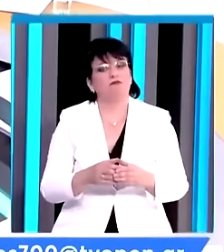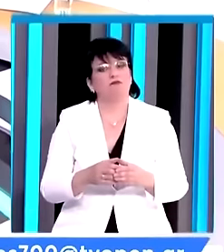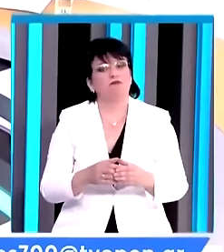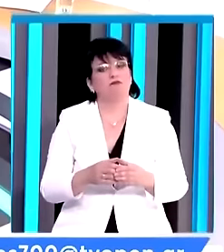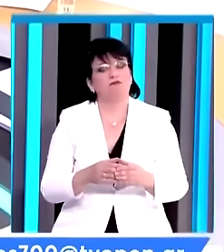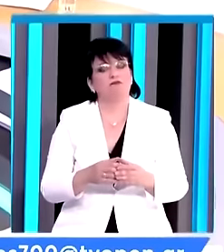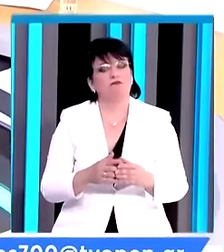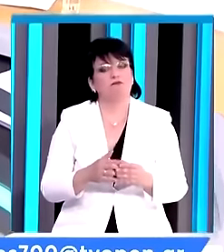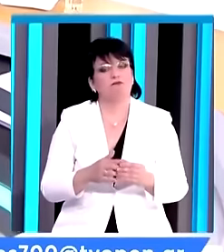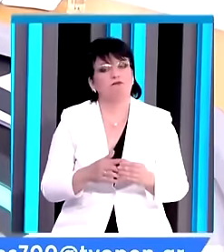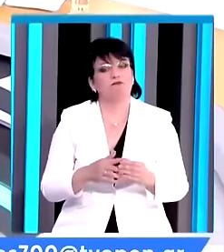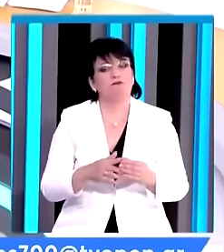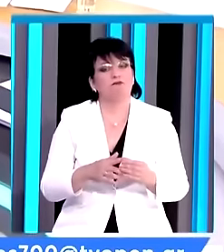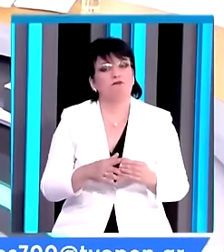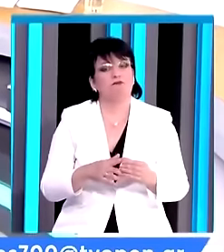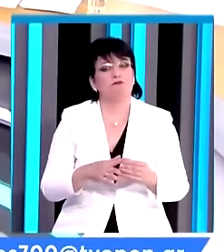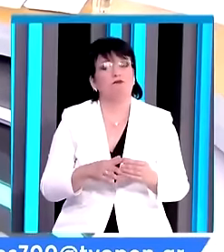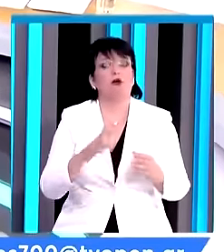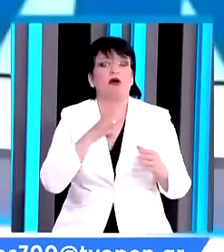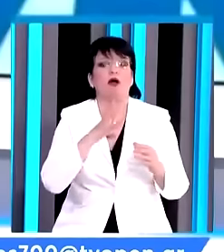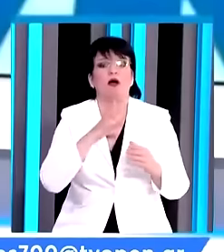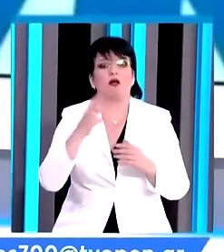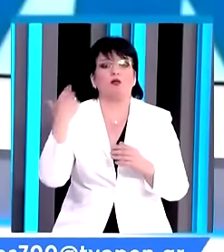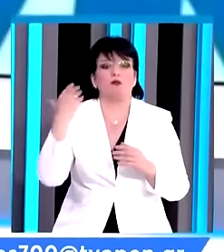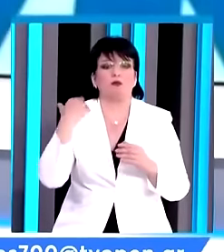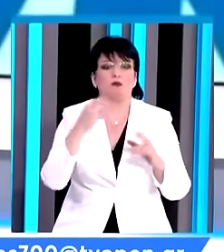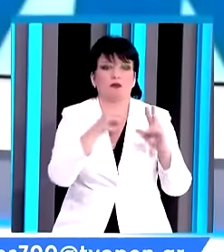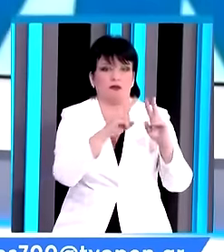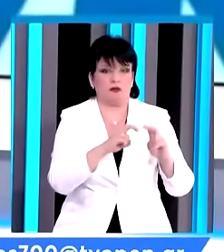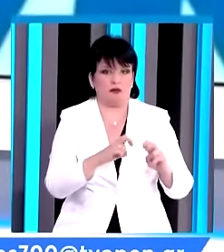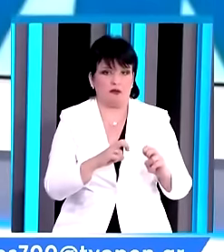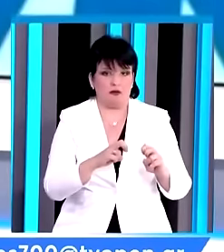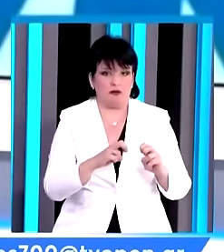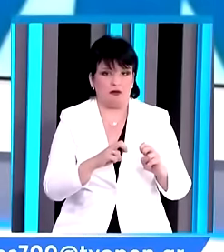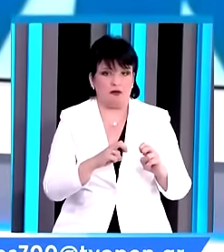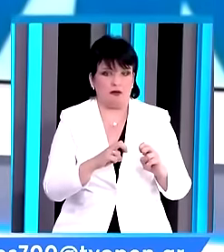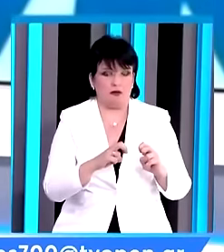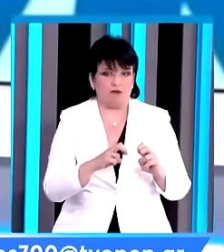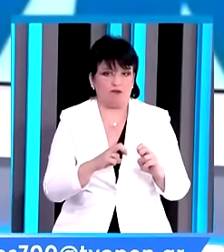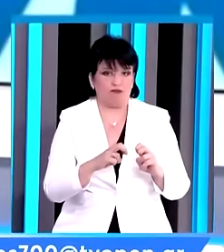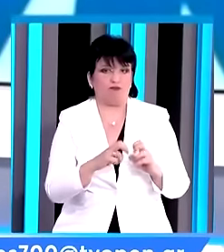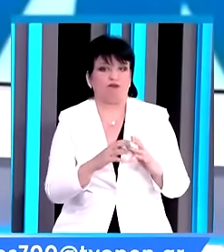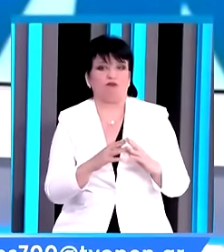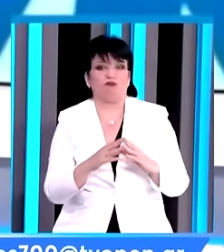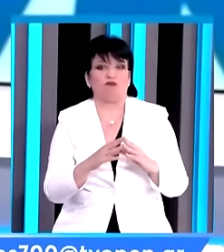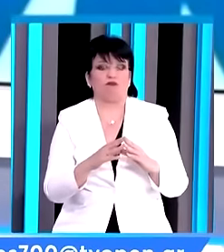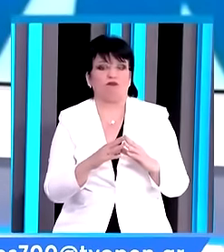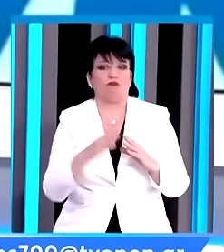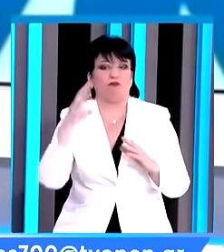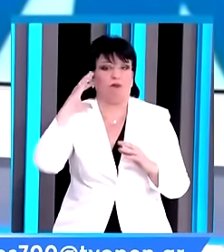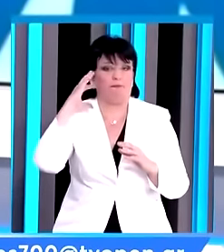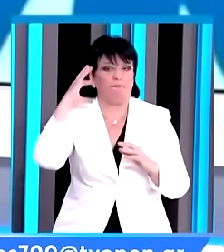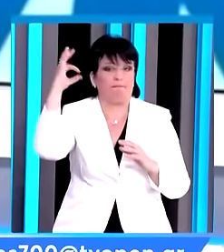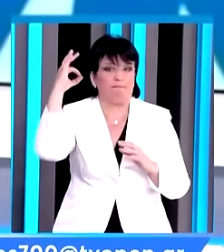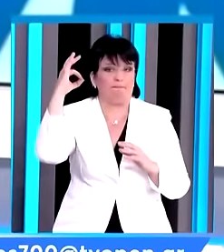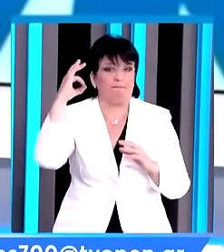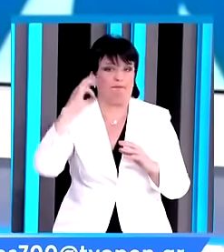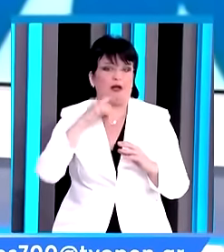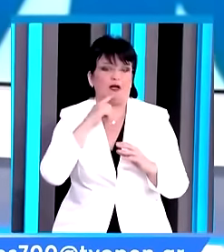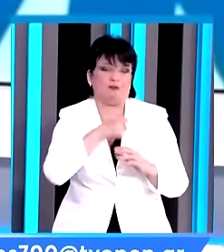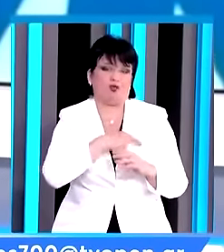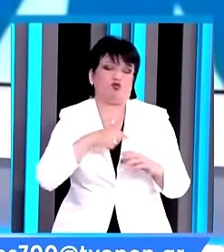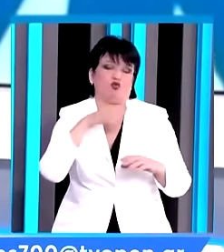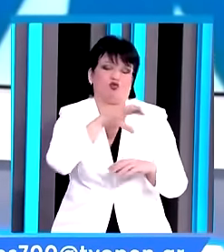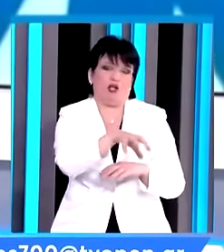πολλοί άνθρωποι που είναι κατηγορούμενοι για την υπόθεση αυτή και δεν αναφέρομαι μόνο στην περίπτωση του σταθμάρχη. Όχι, δεν